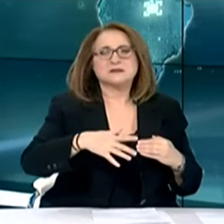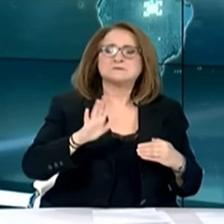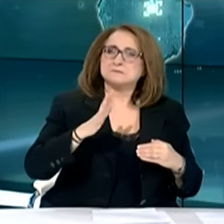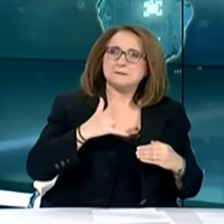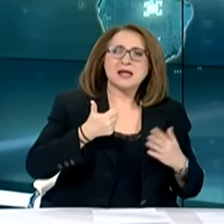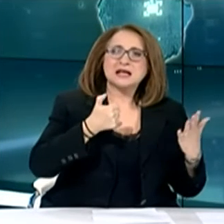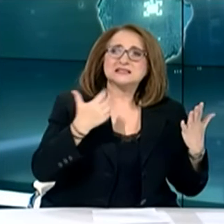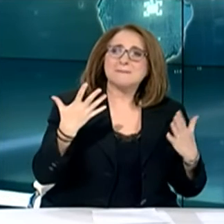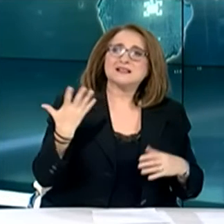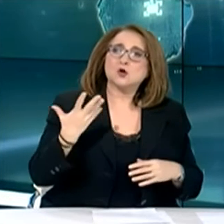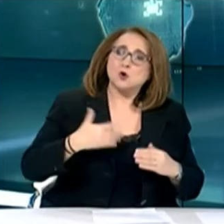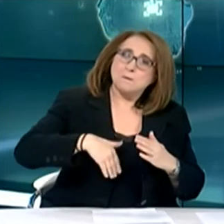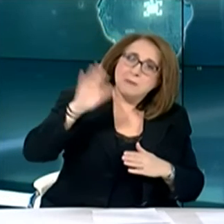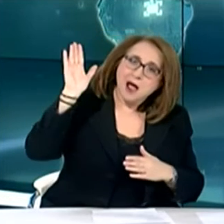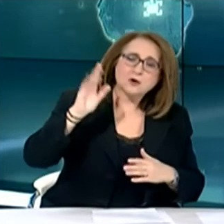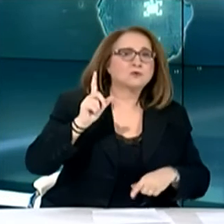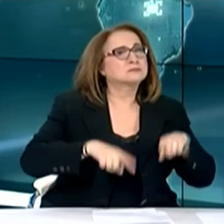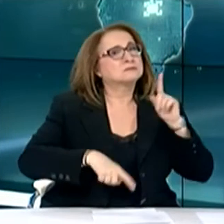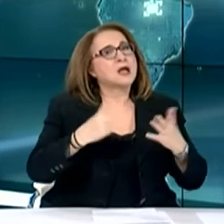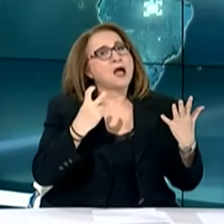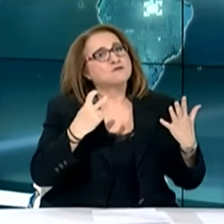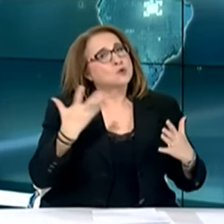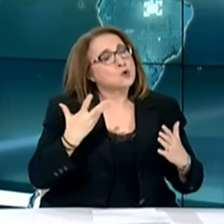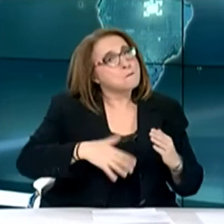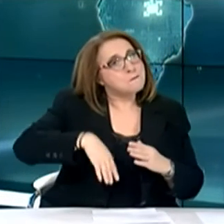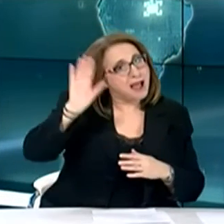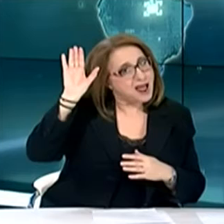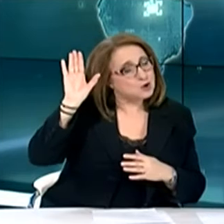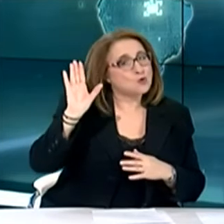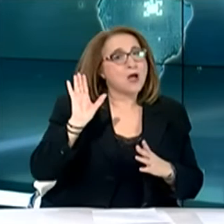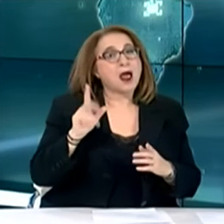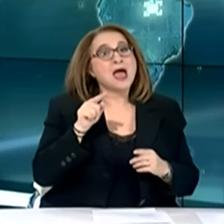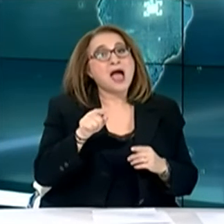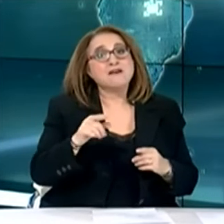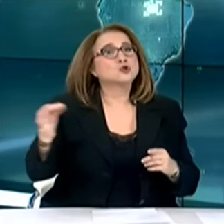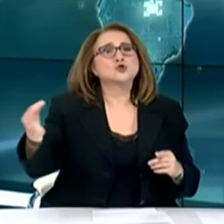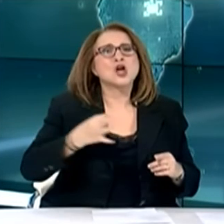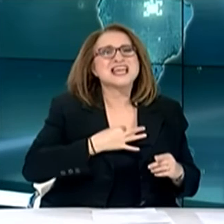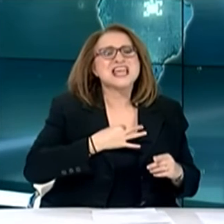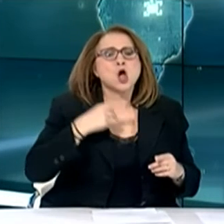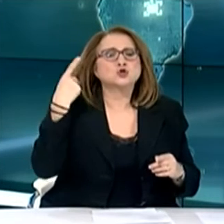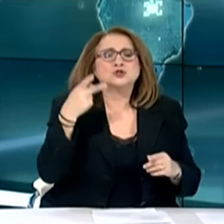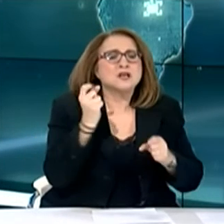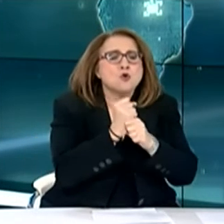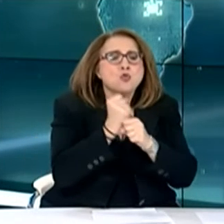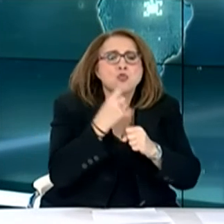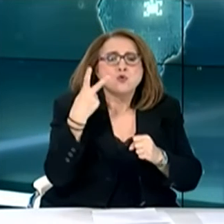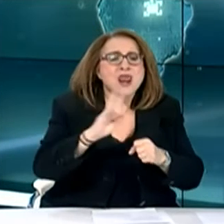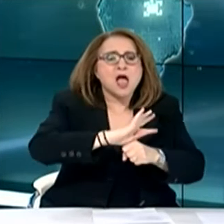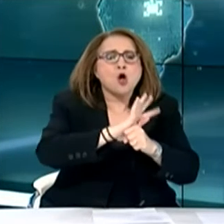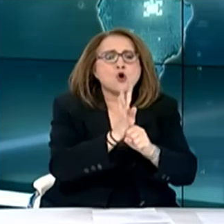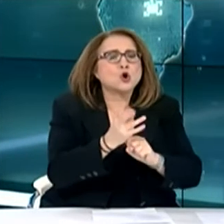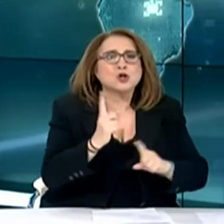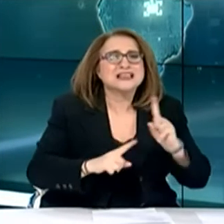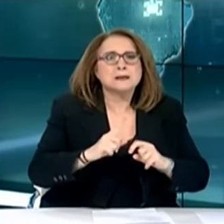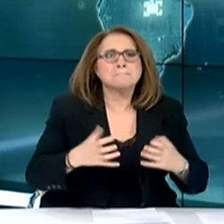και πιθανότατα και άνω των 70 ετών αυτοί οι άνθρωποι. Ένας ιός όμως προκαλεί πνευμονία, έτσι. Είναι χαρακτηριστικός ιός ο οποίος προκαλεί πνευμονία